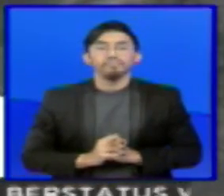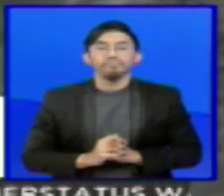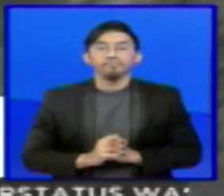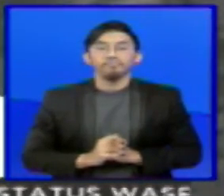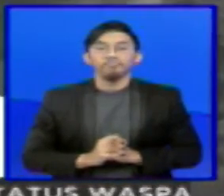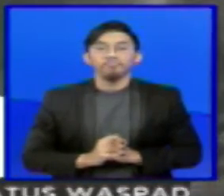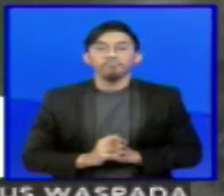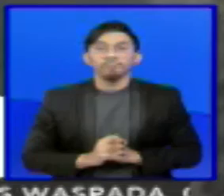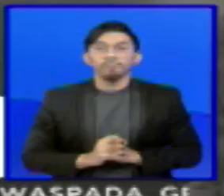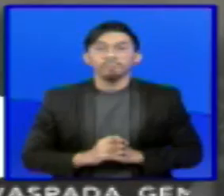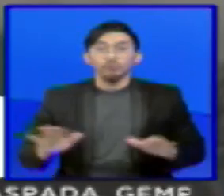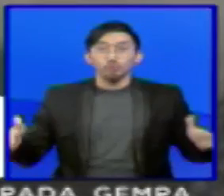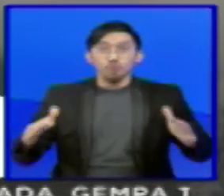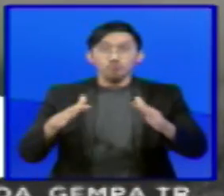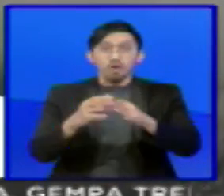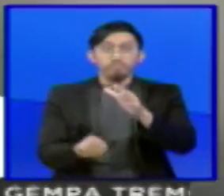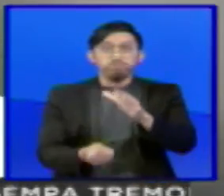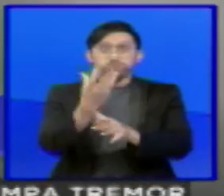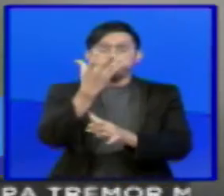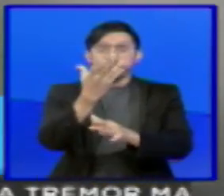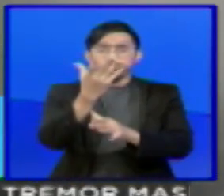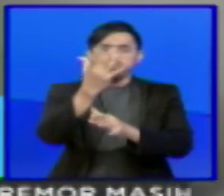Asap vulkanik tebal masih membumbung dari Kawah Ratu.